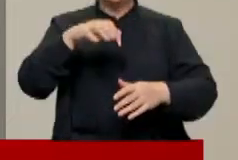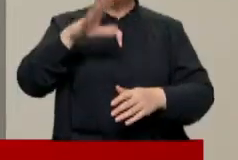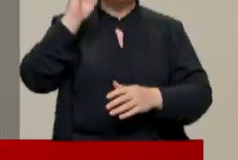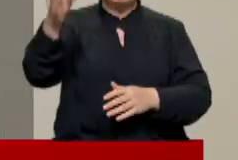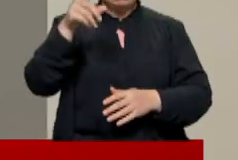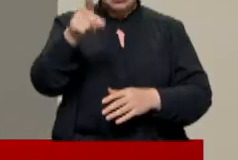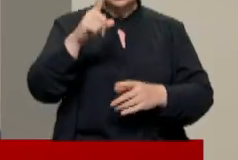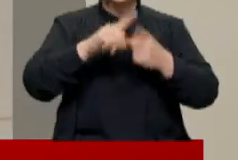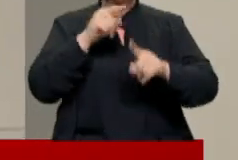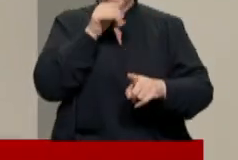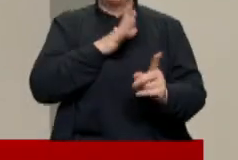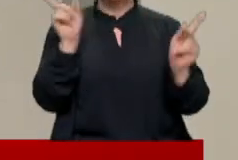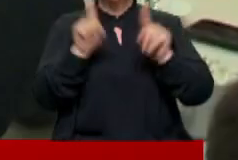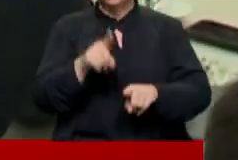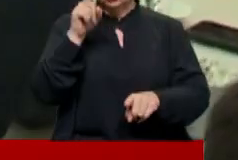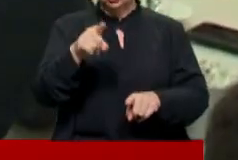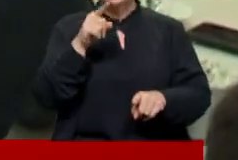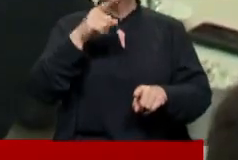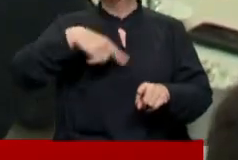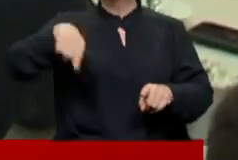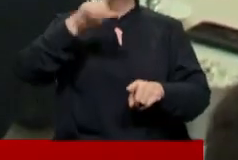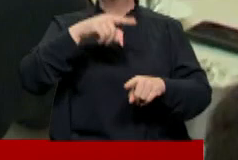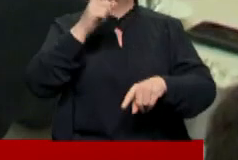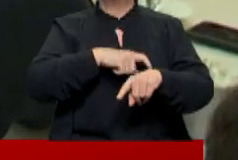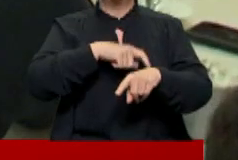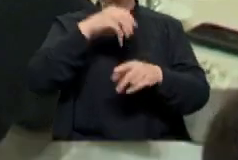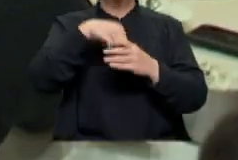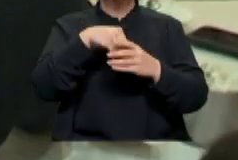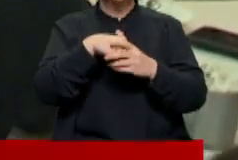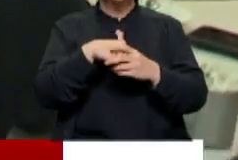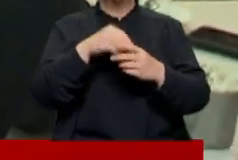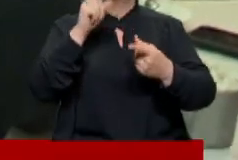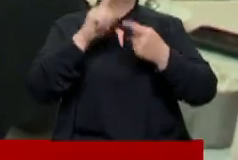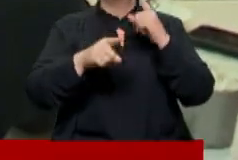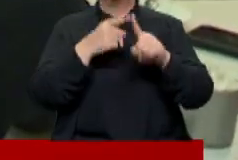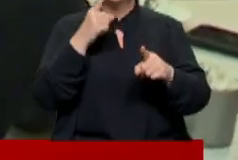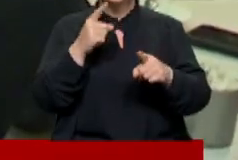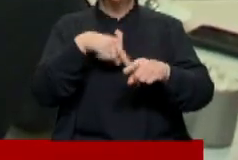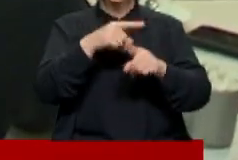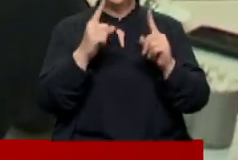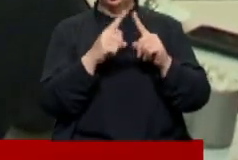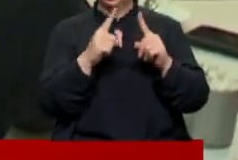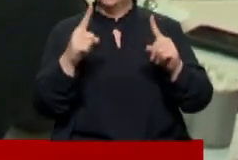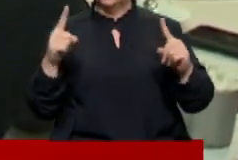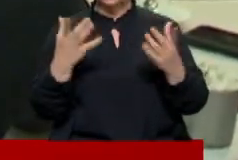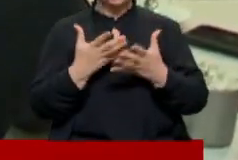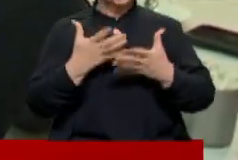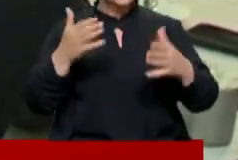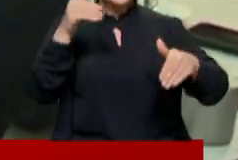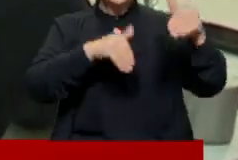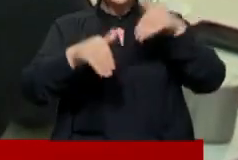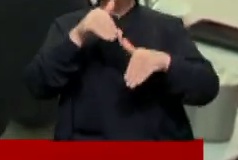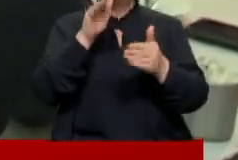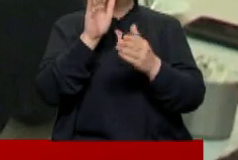Yavaş. Kılıçdaroğlu'yla da bir araya geldi. Bunları zaman içerisinde siyaset süreci olgunlaştığında, seçim